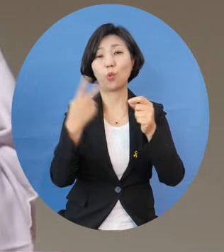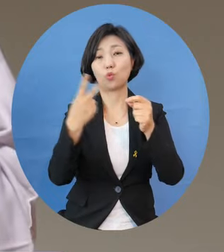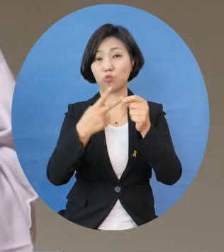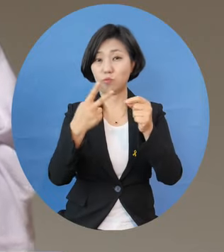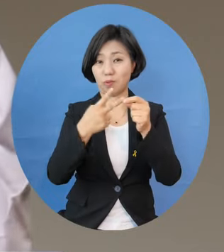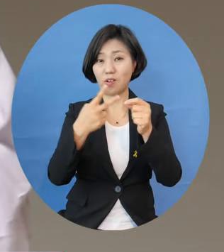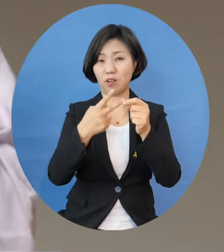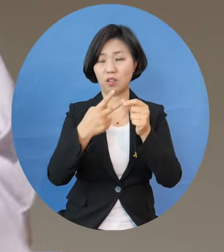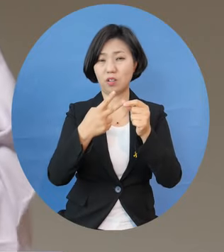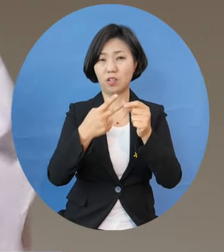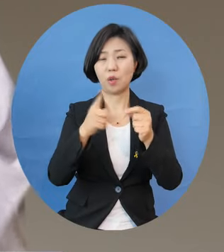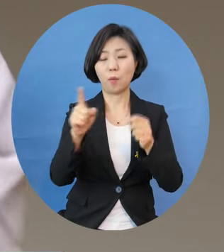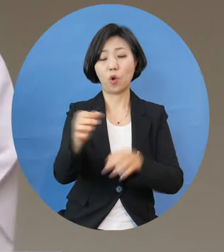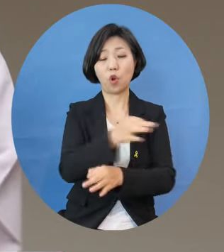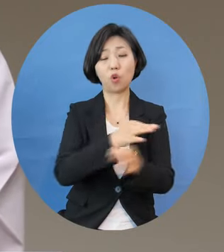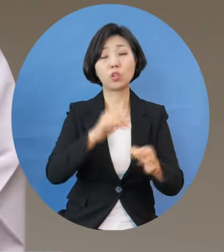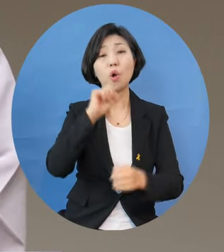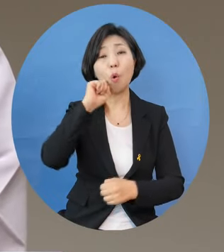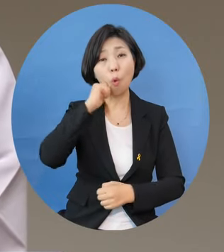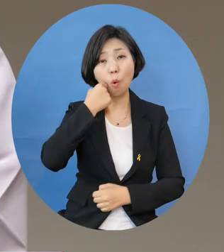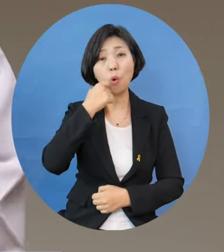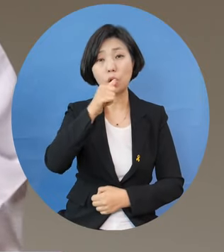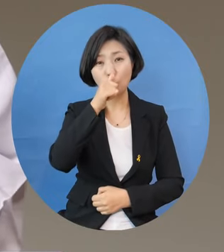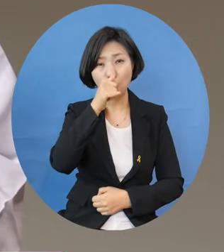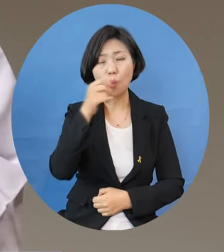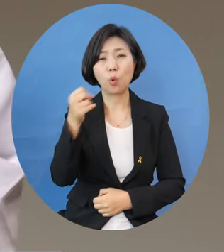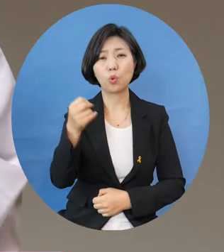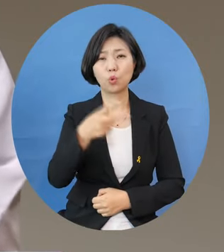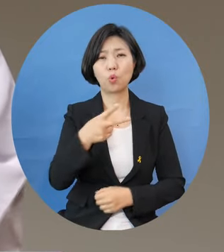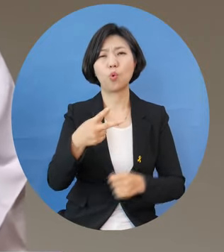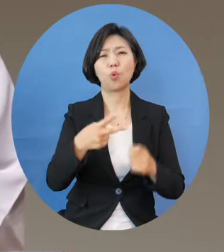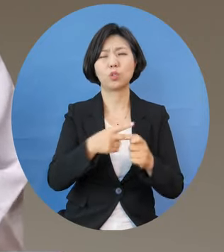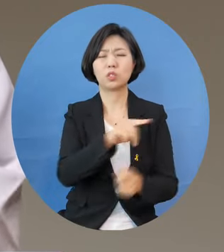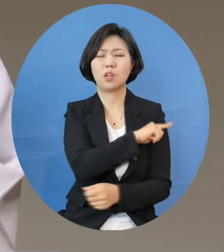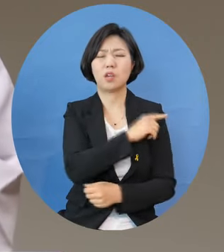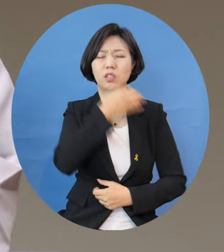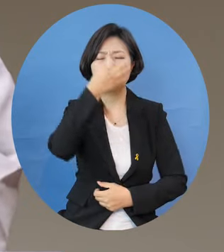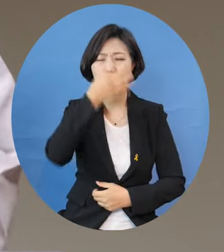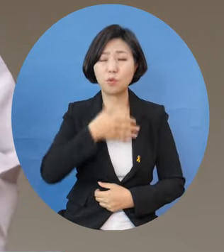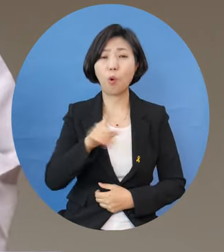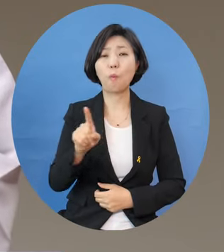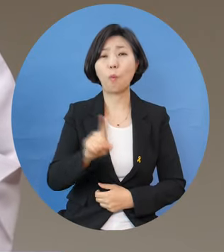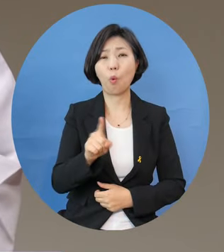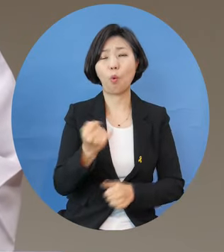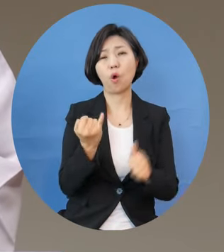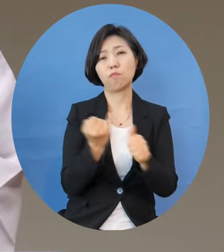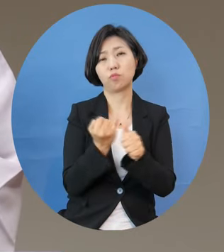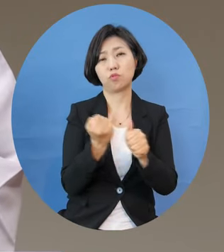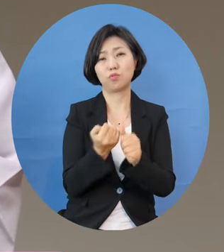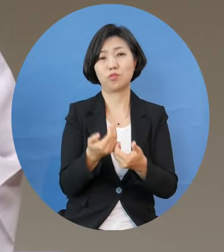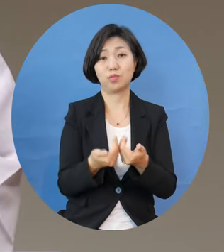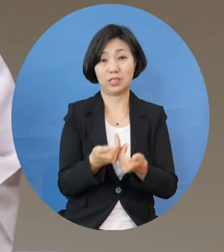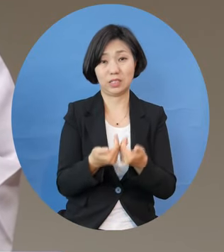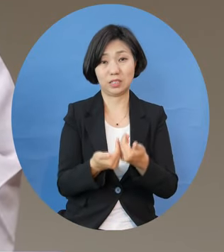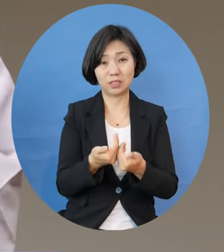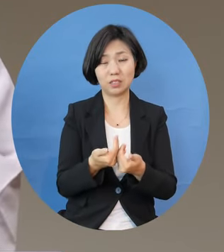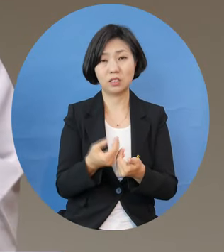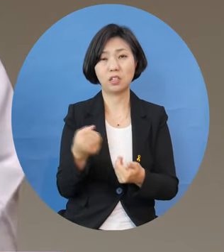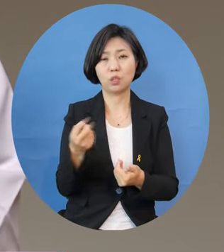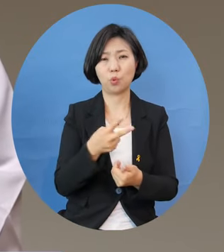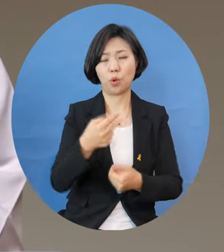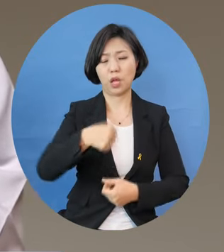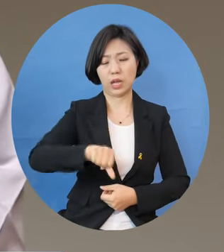여러분들 요즘 뭐 경제적으로도 어렵지만 제일 지금 제가 조사하려면 힘든 거는 뭐예요? 부부 갈등,